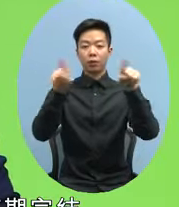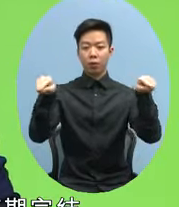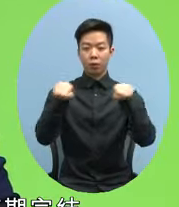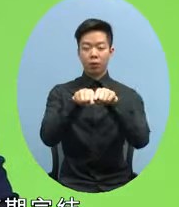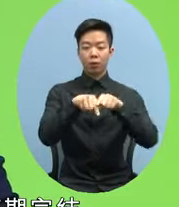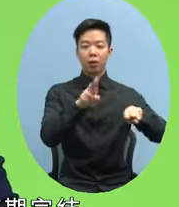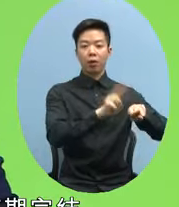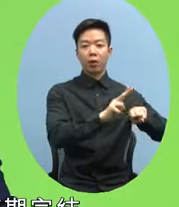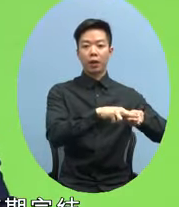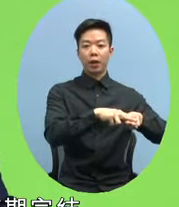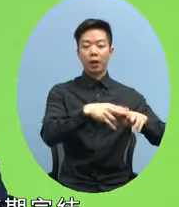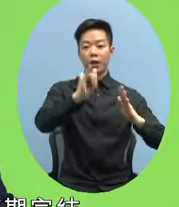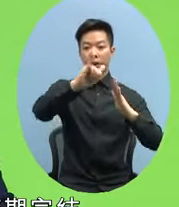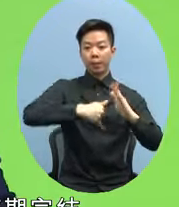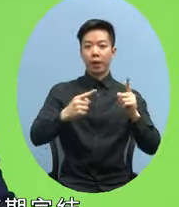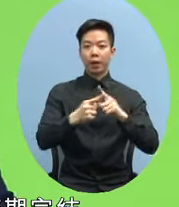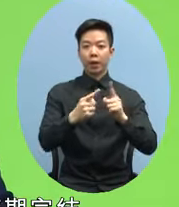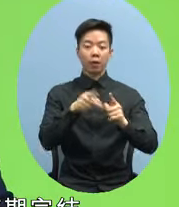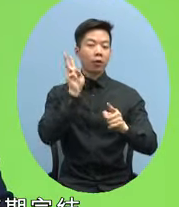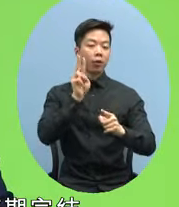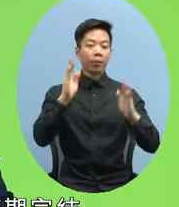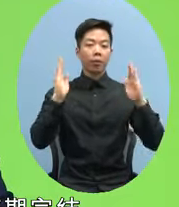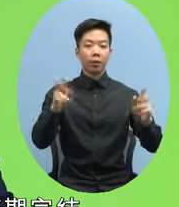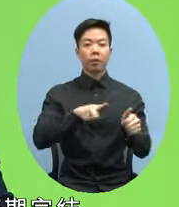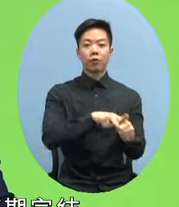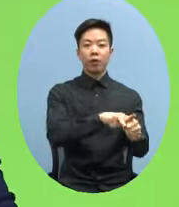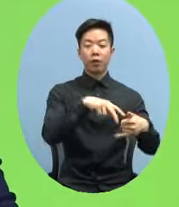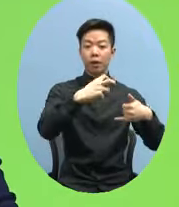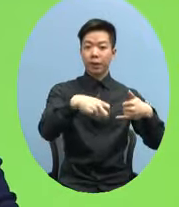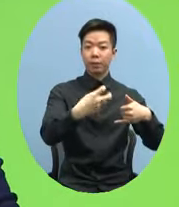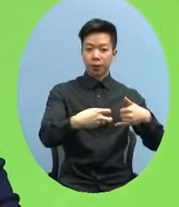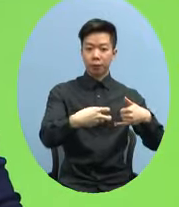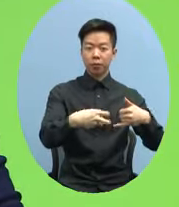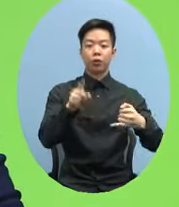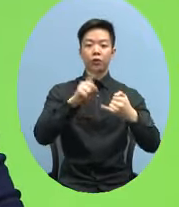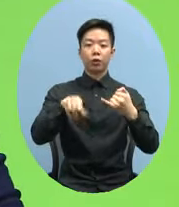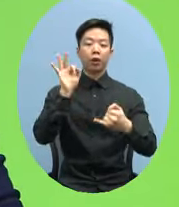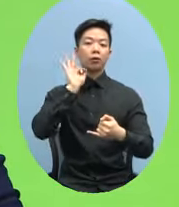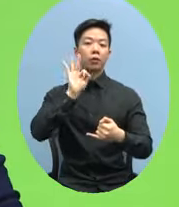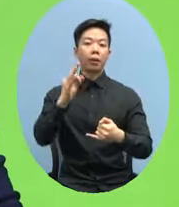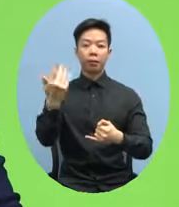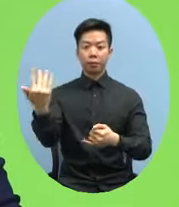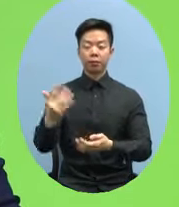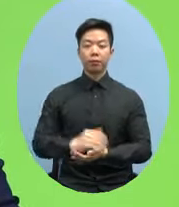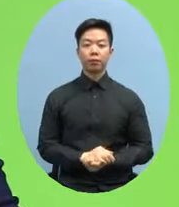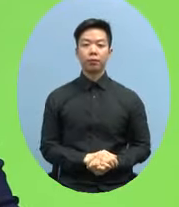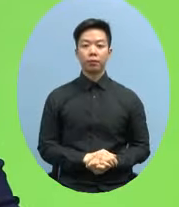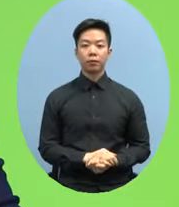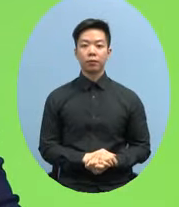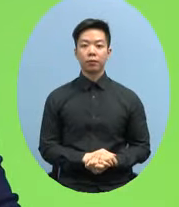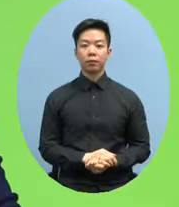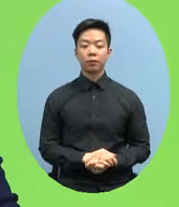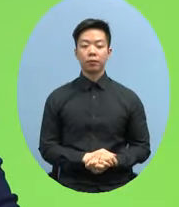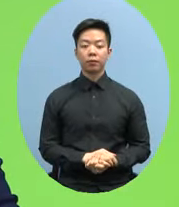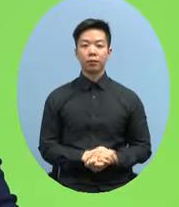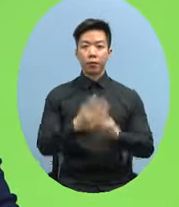內地入境人士14日嘅強制嘅檢疫咧，仲有三個禮拜多啲啦嚇。咁所以就我哋都要密